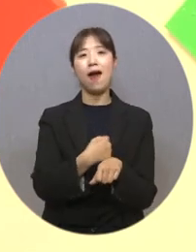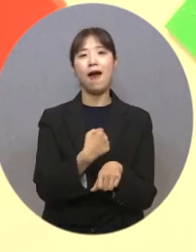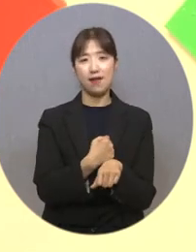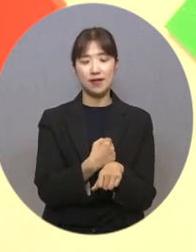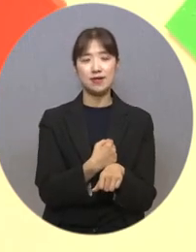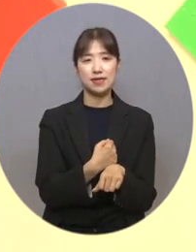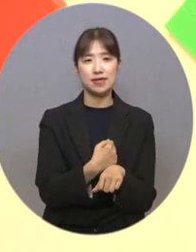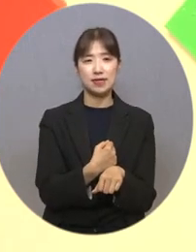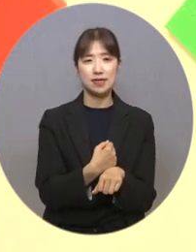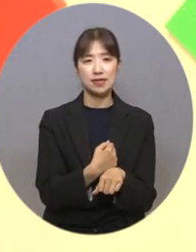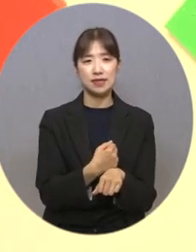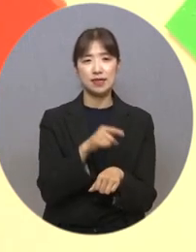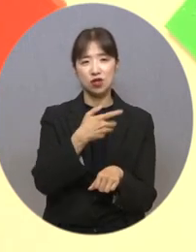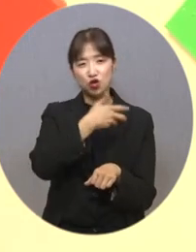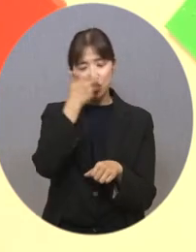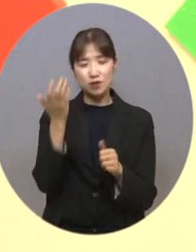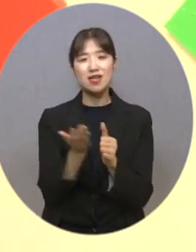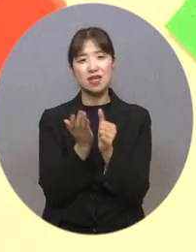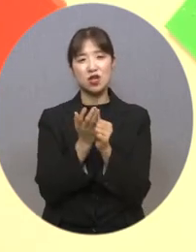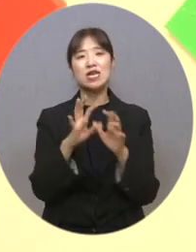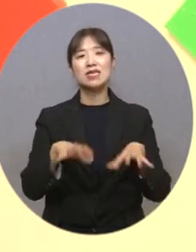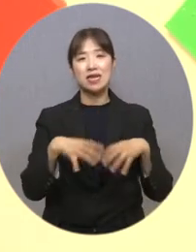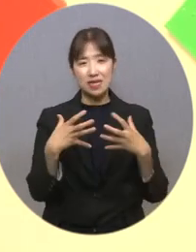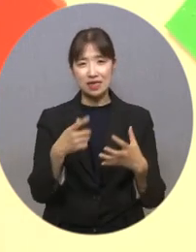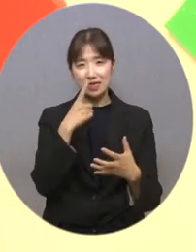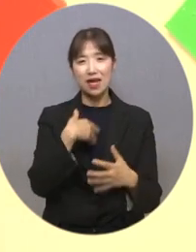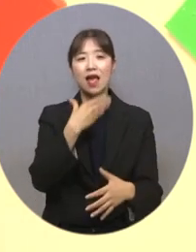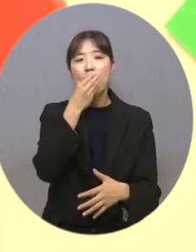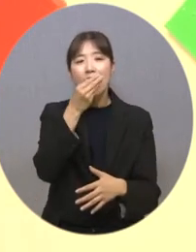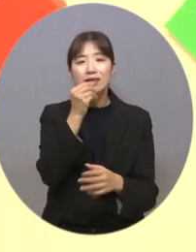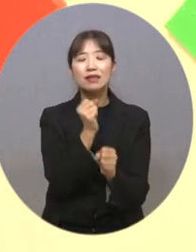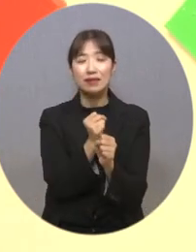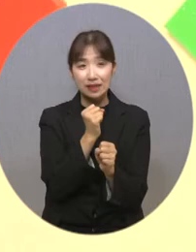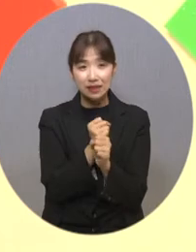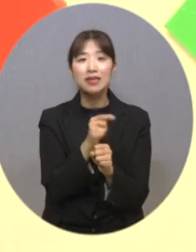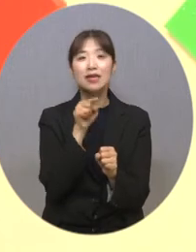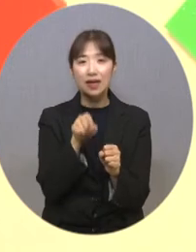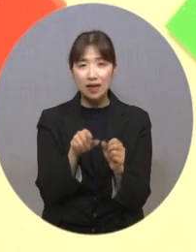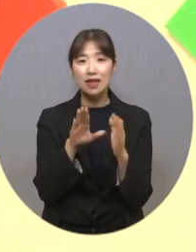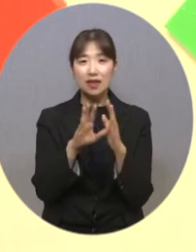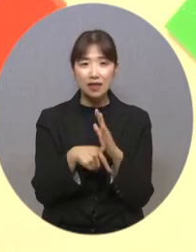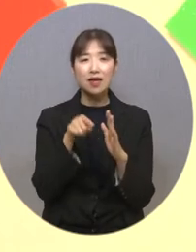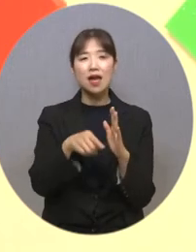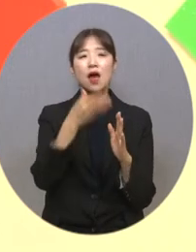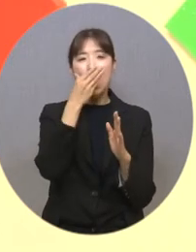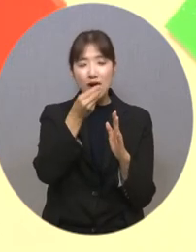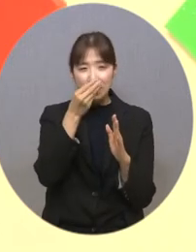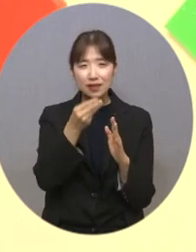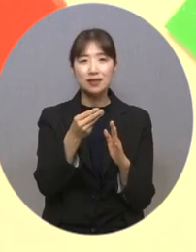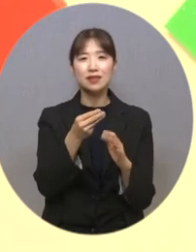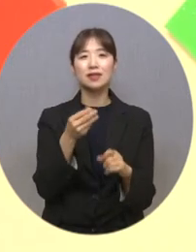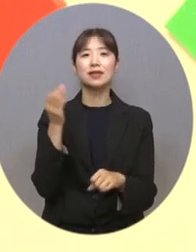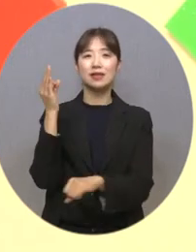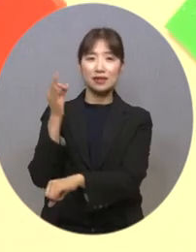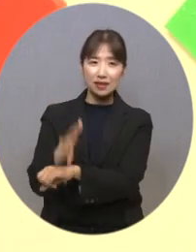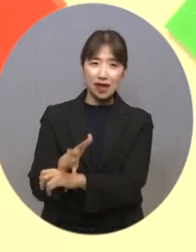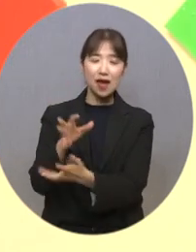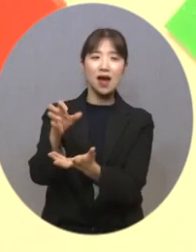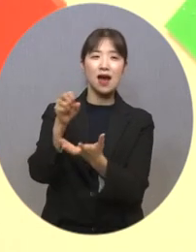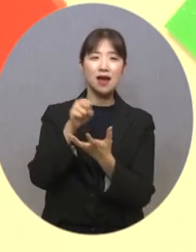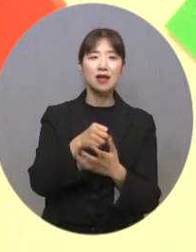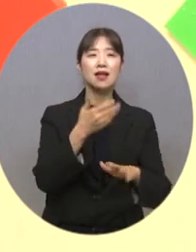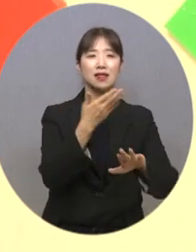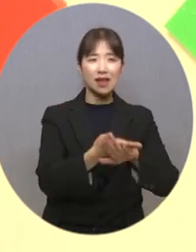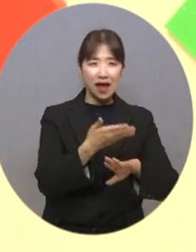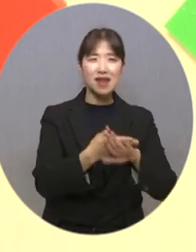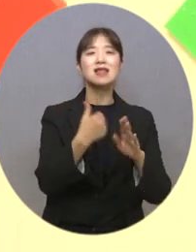그 이제 꿈을 키우는 세상에서 저희들 화장지를 생산을 이렇게 하고 있는데요. 그 화장지를 사서 또 다른